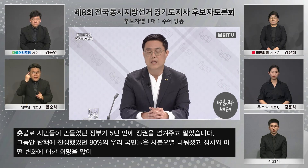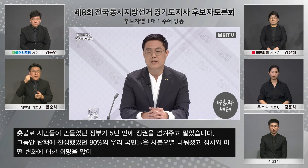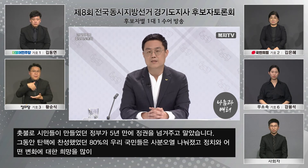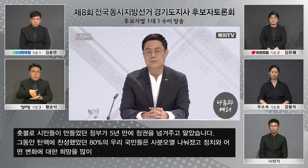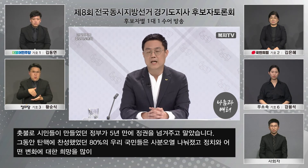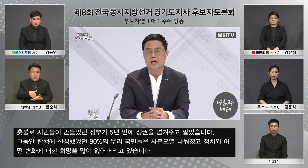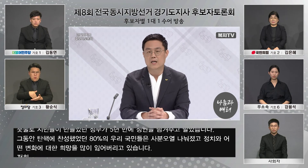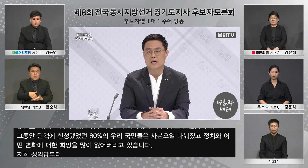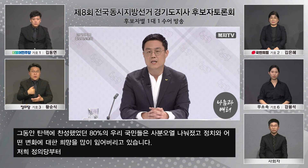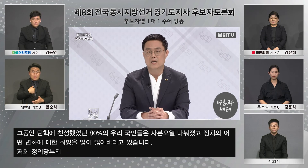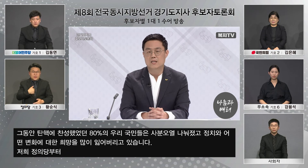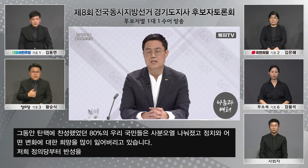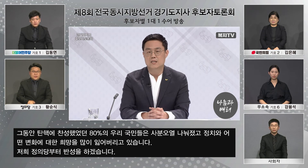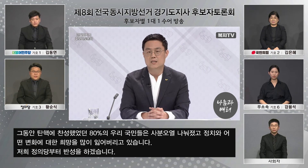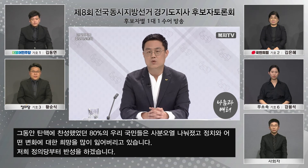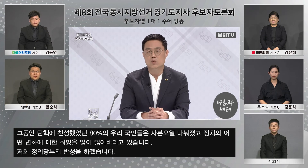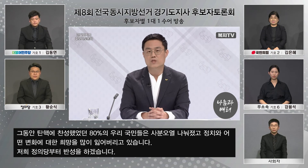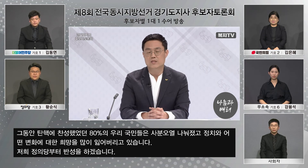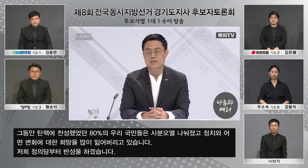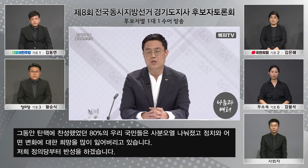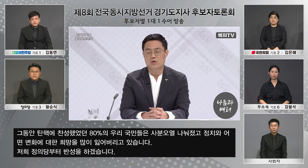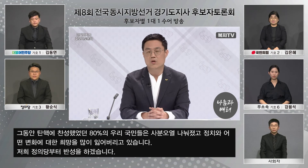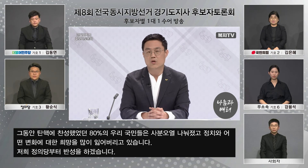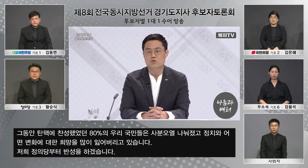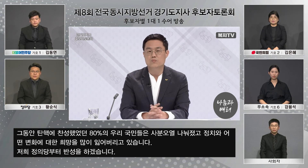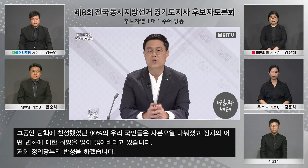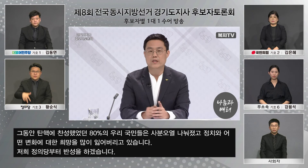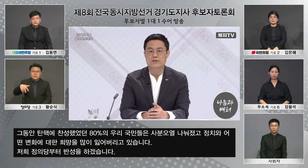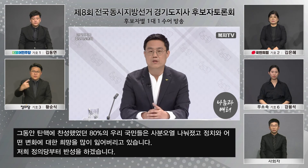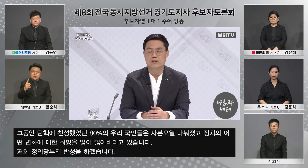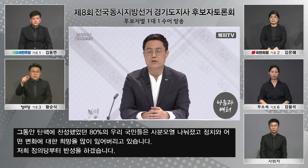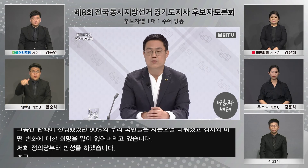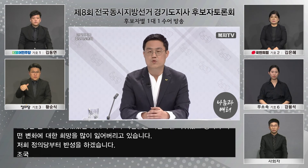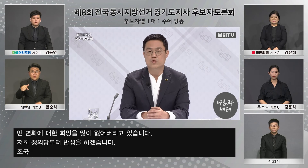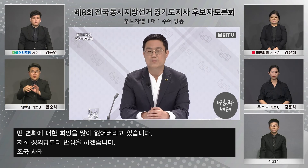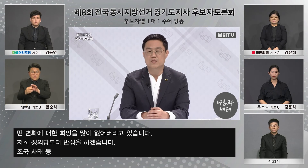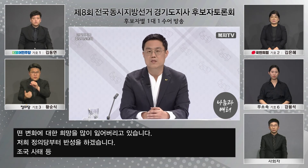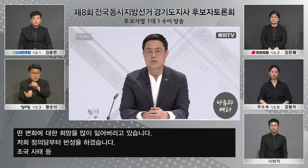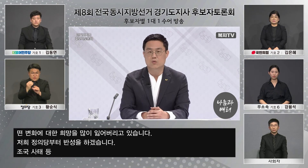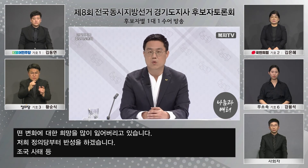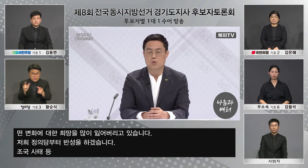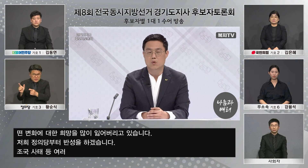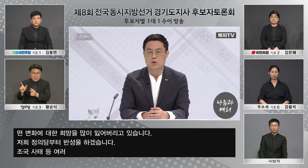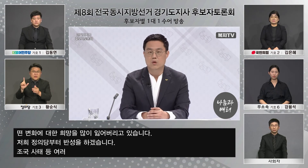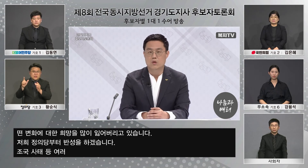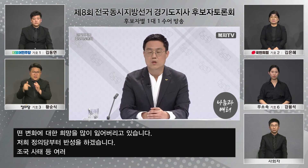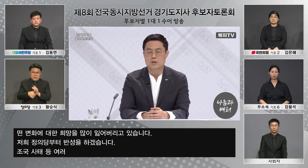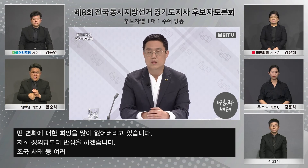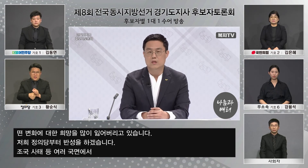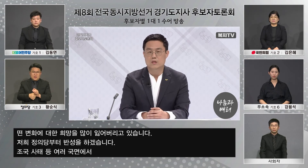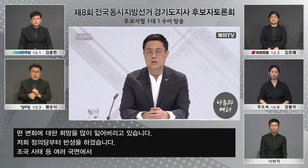반성을 하겠습니다. 조국 사태 등 여러 국면에서 좀 중심이 흔들리고